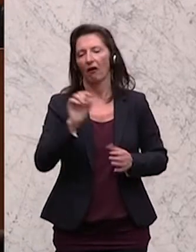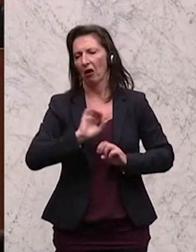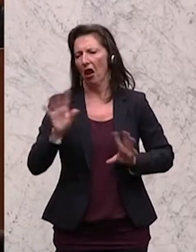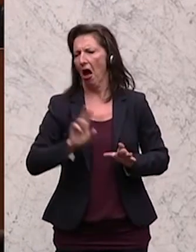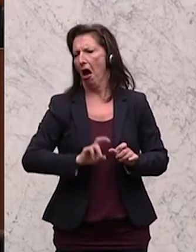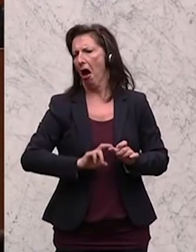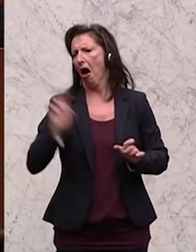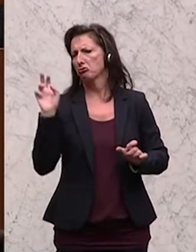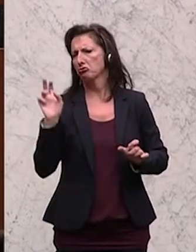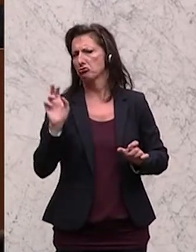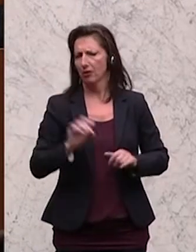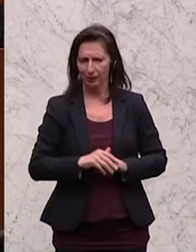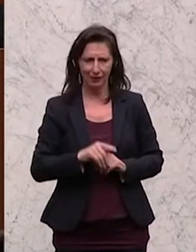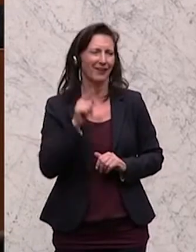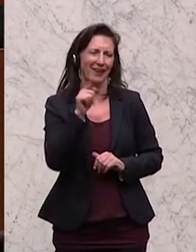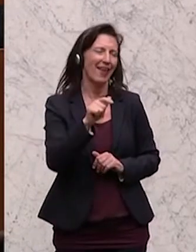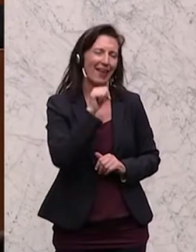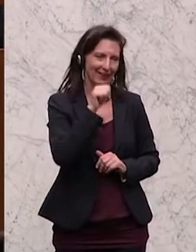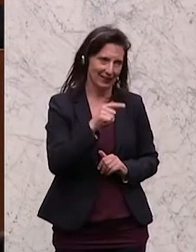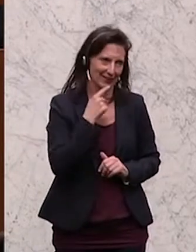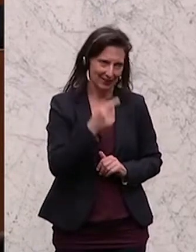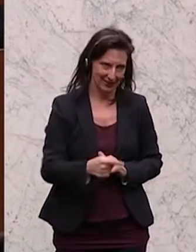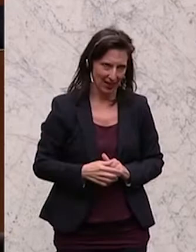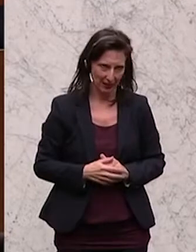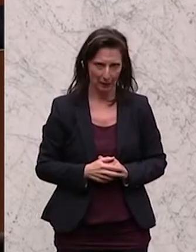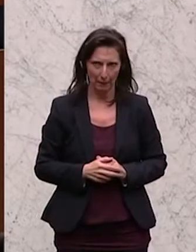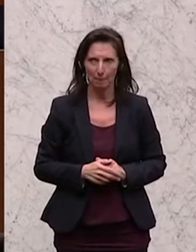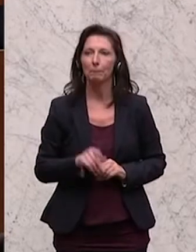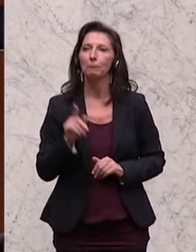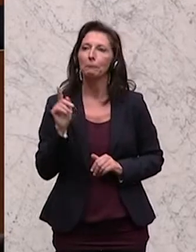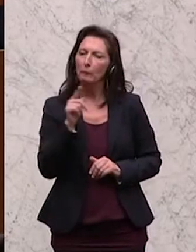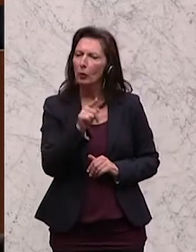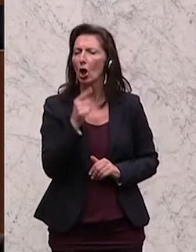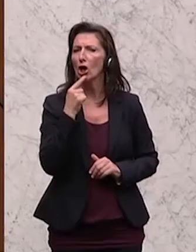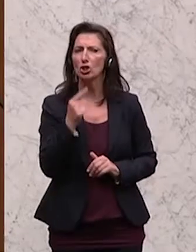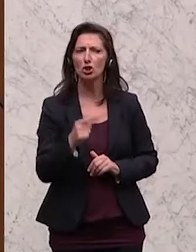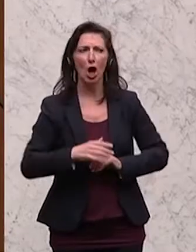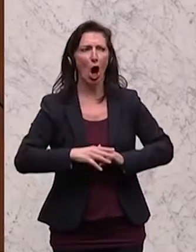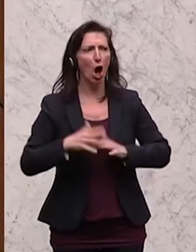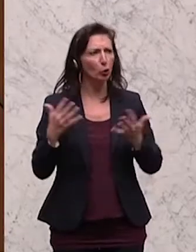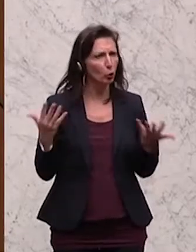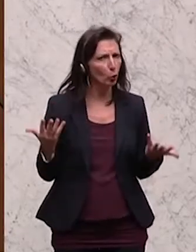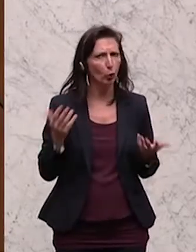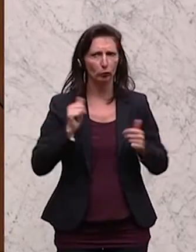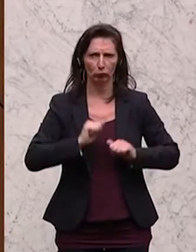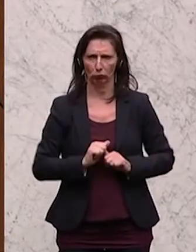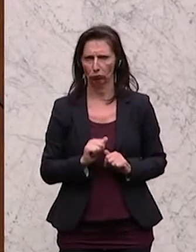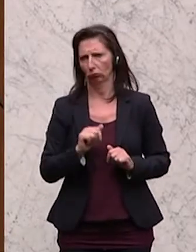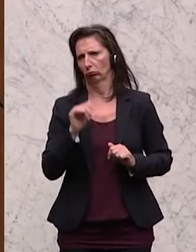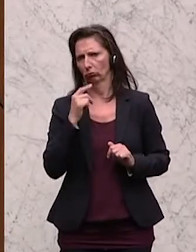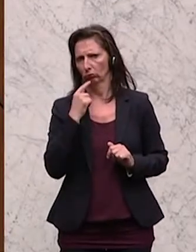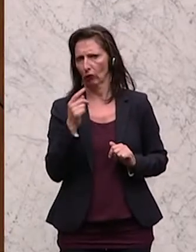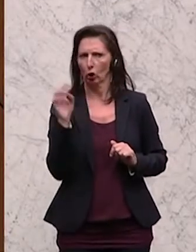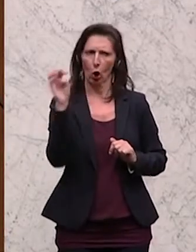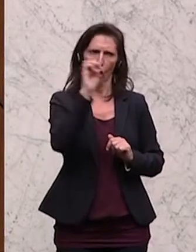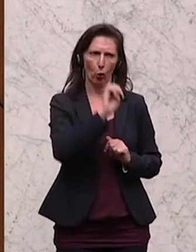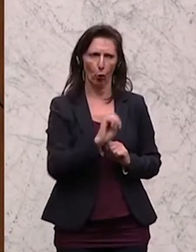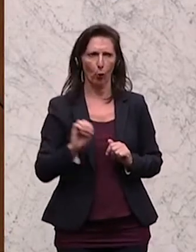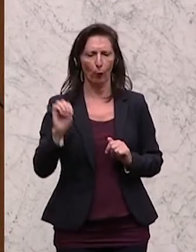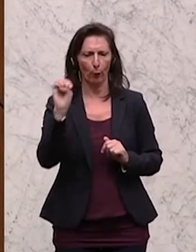Ausstieg aus der Europäischen Union votiert, sondern er hat so herumgesprochen von einem